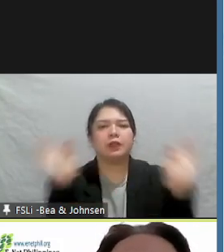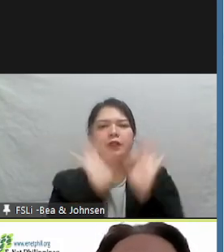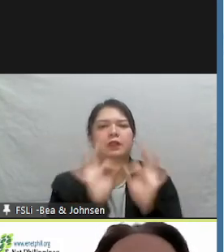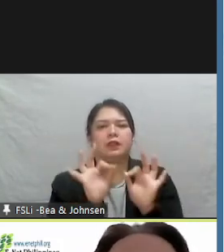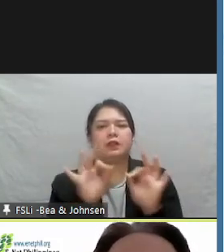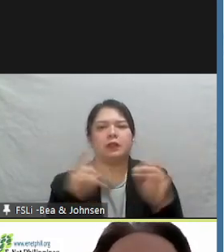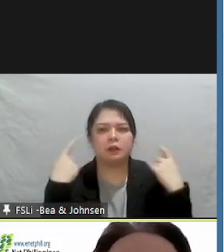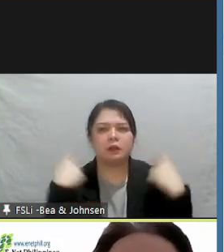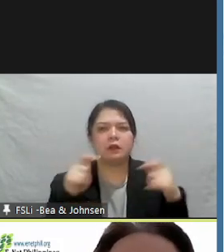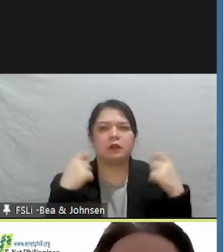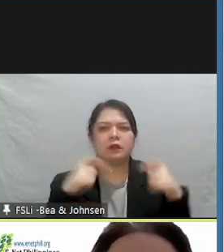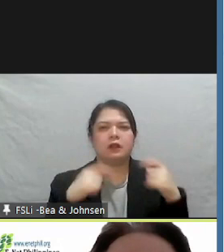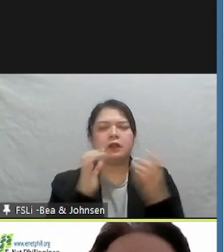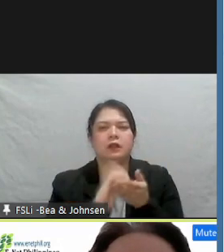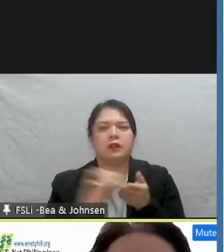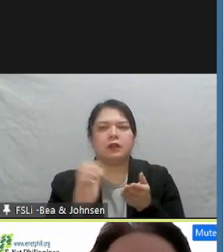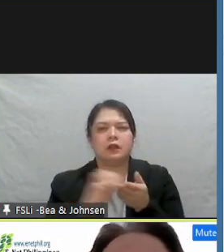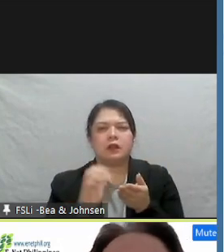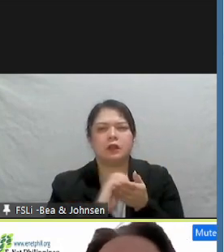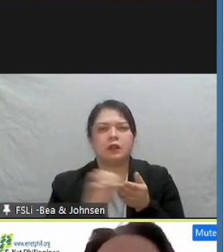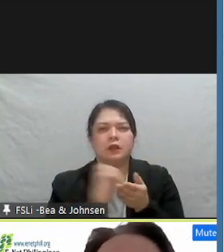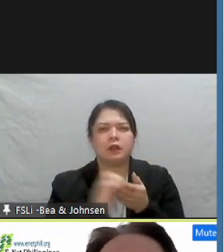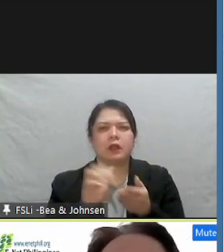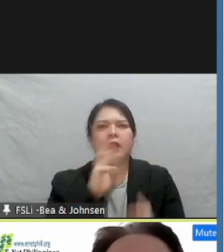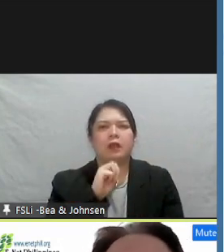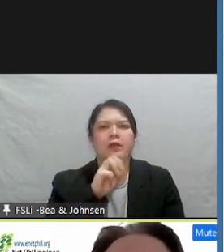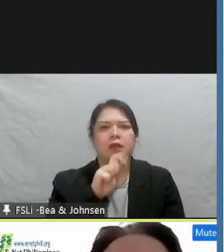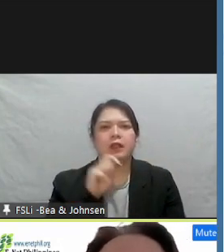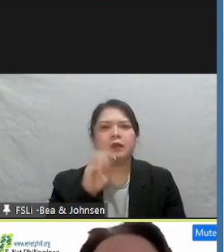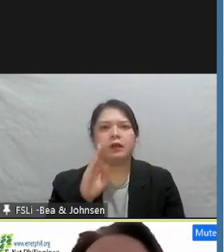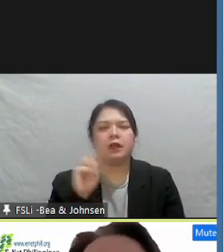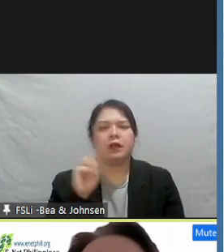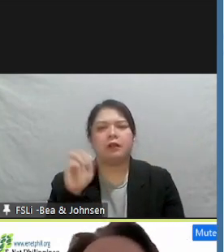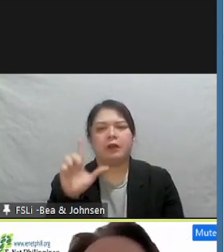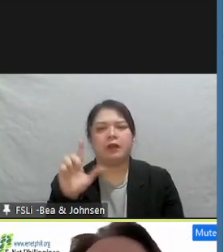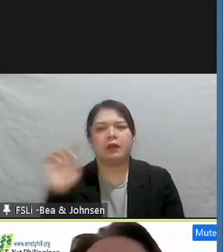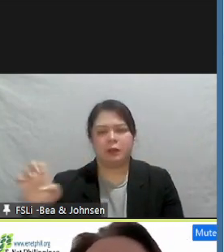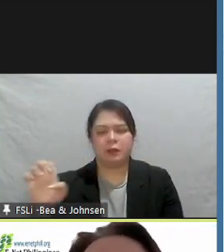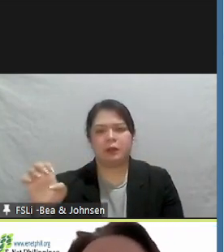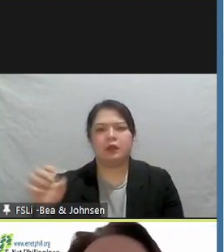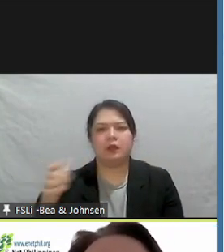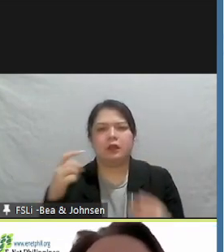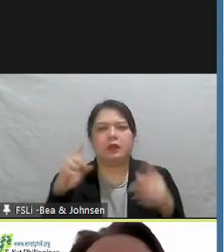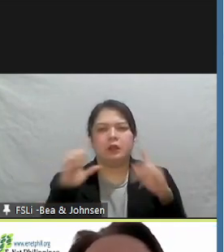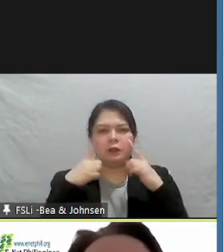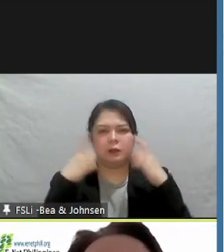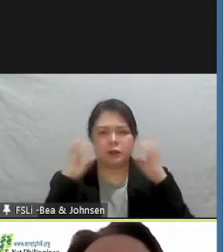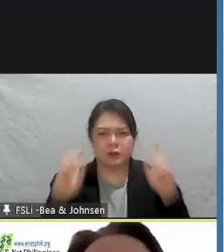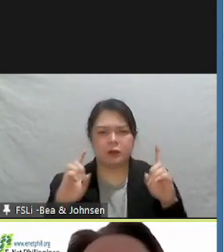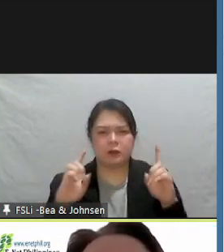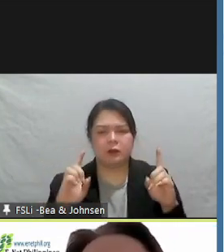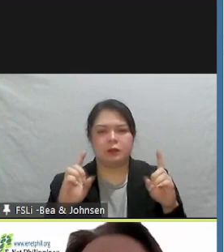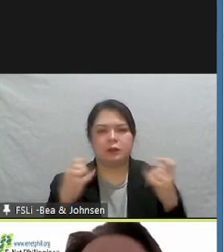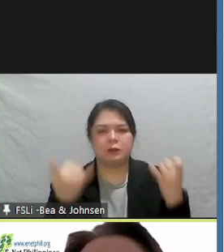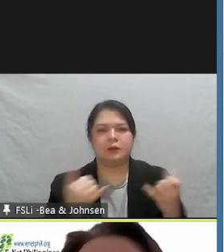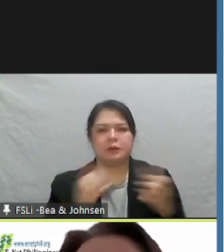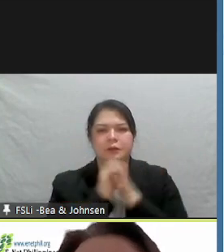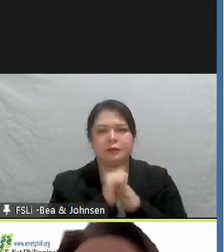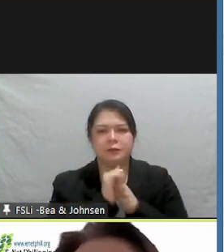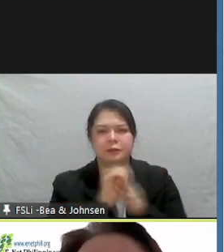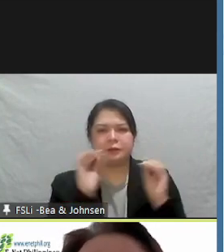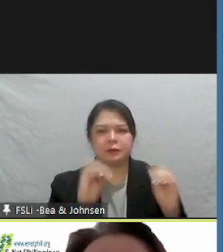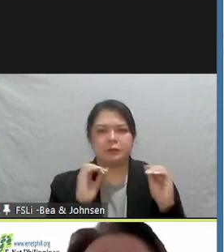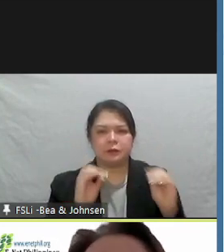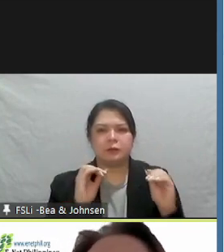pagtataguyod, implementasyon ng MTB MLE sa larangan ng edukasyon. Siya ay isang guro at tagapagturo at isa